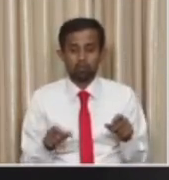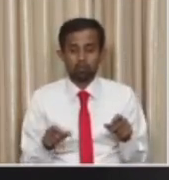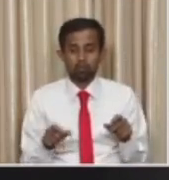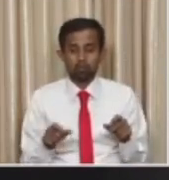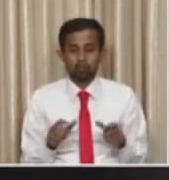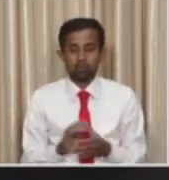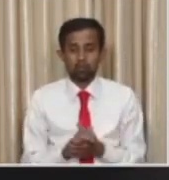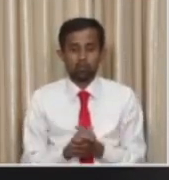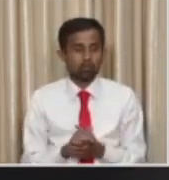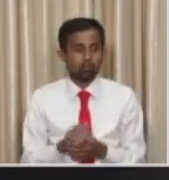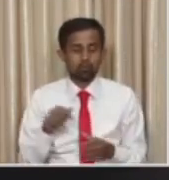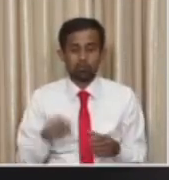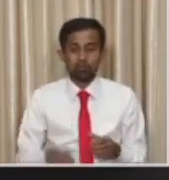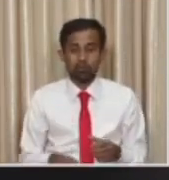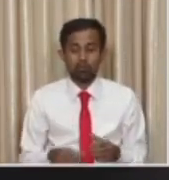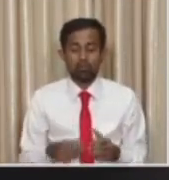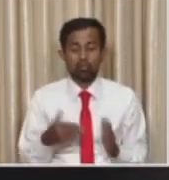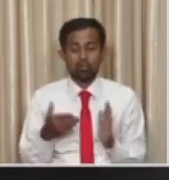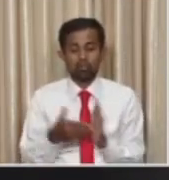ඇත්තටම කියන්නේ ඉතාම